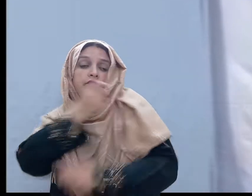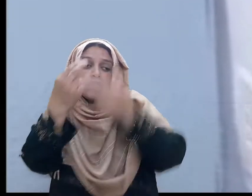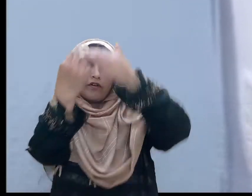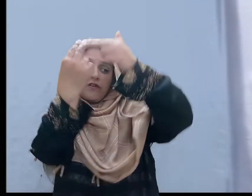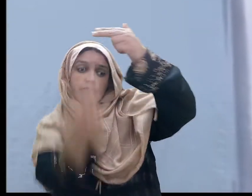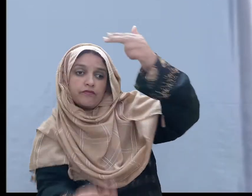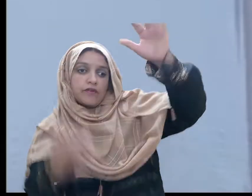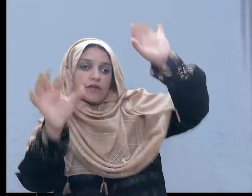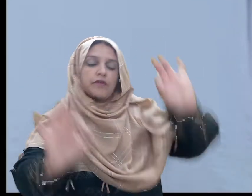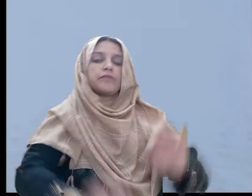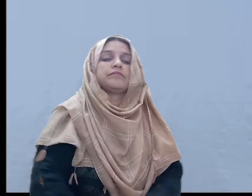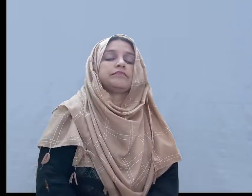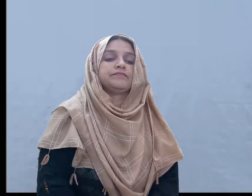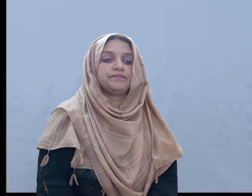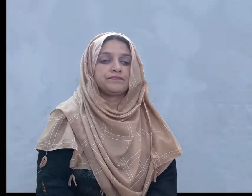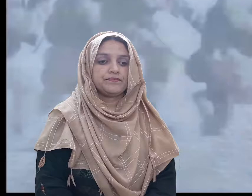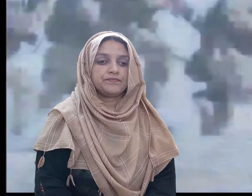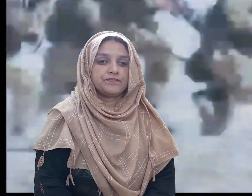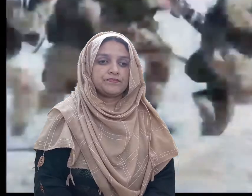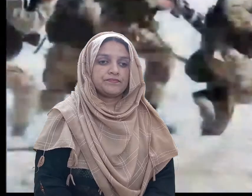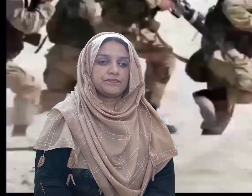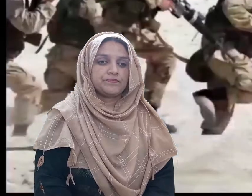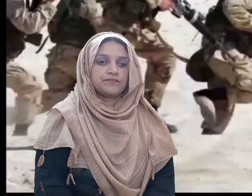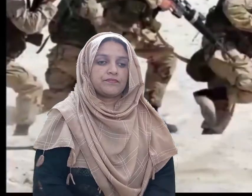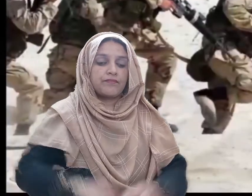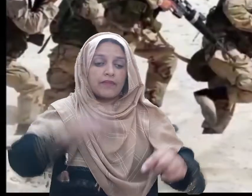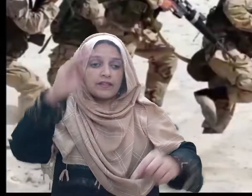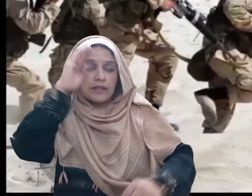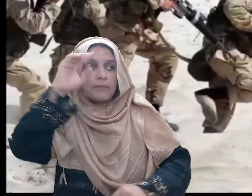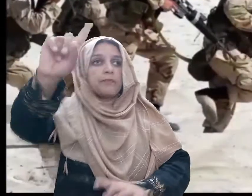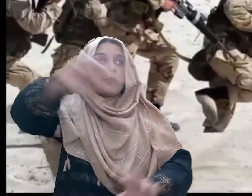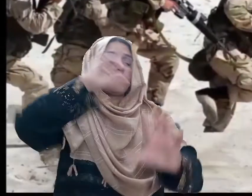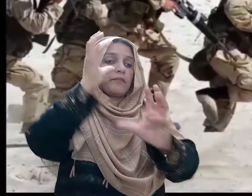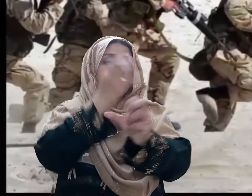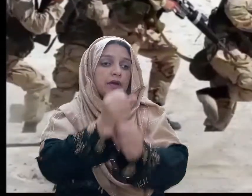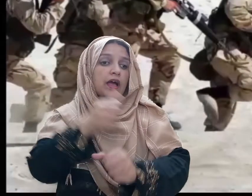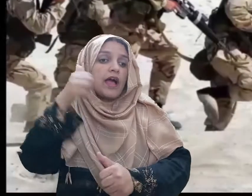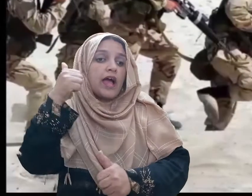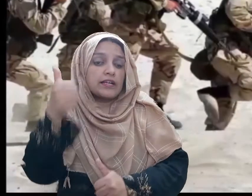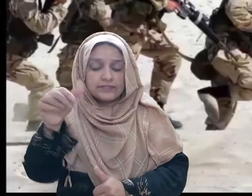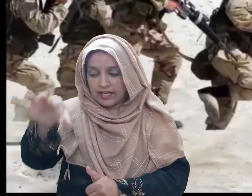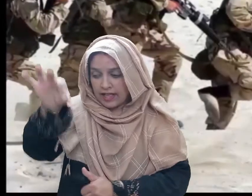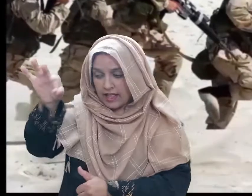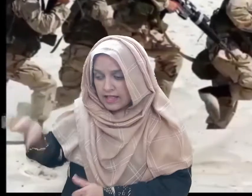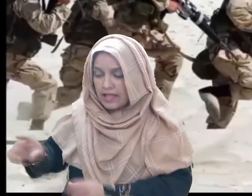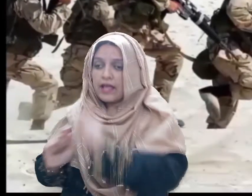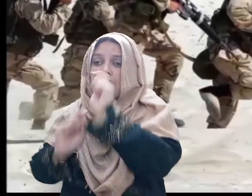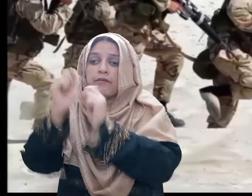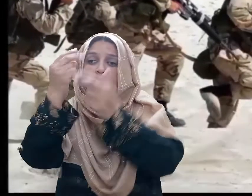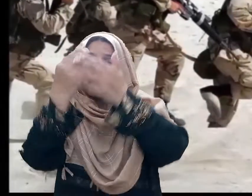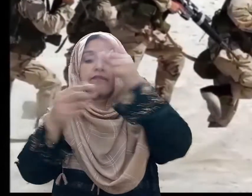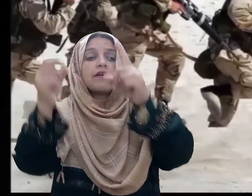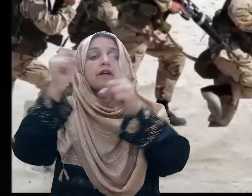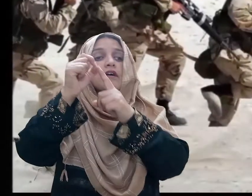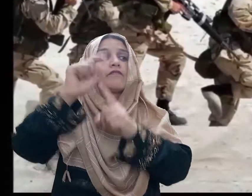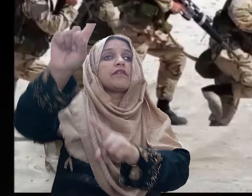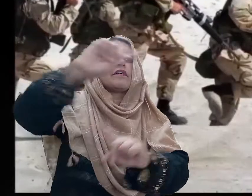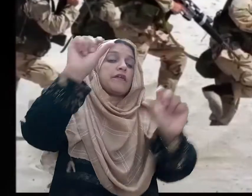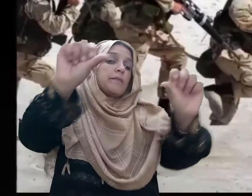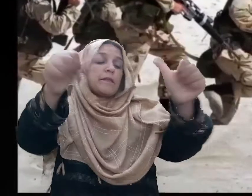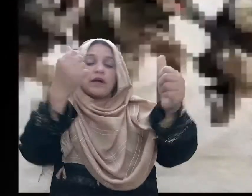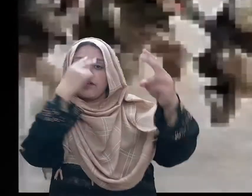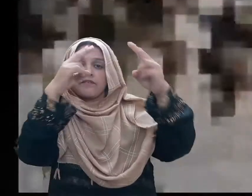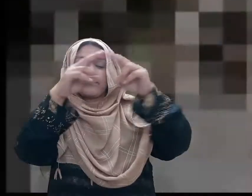شمار کیا جاتا ہے۔ اسلامی ممالک میں واحد ایٹمی قوت ہونے کی وجہ سے پاکستان کو ایک منفرد حیثیت حاصل